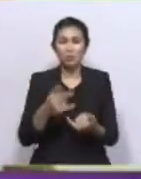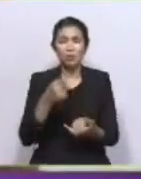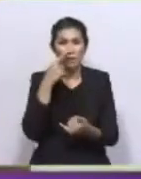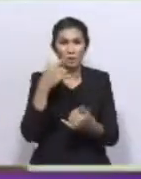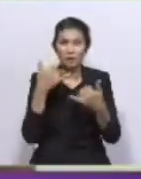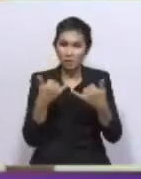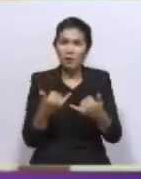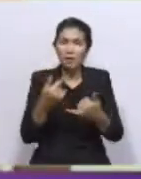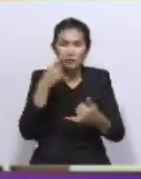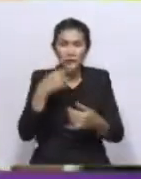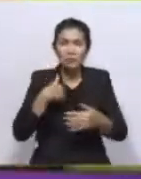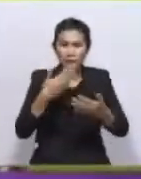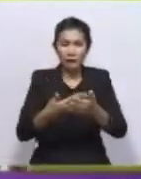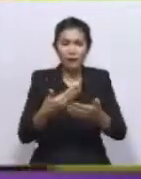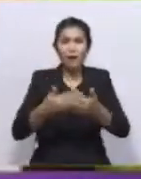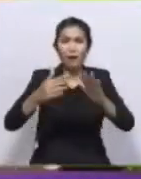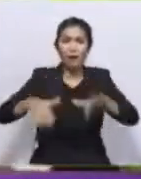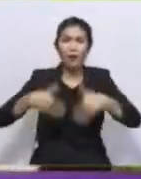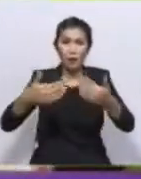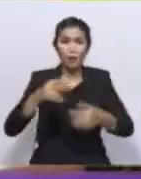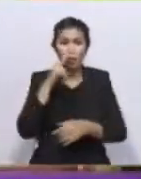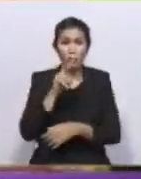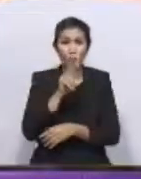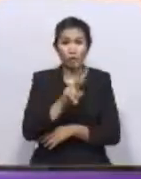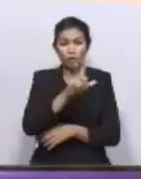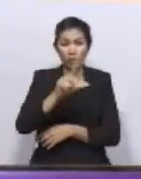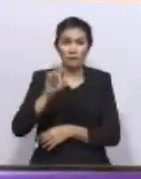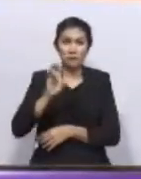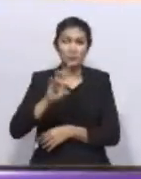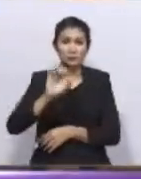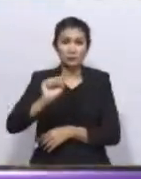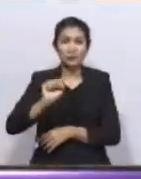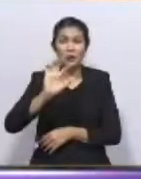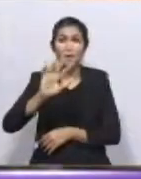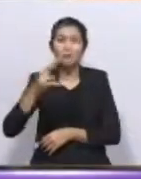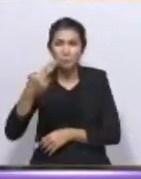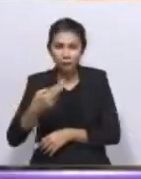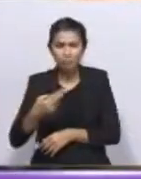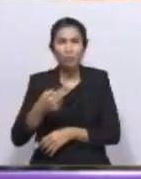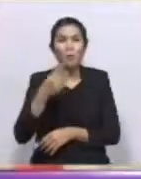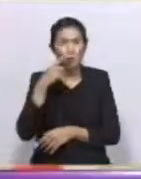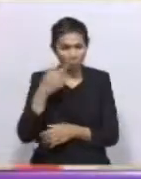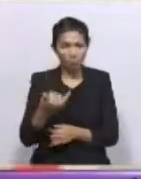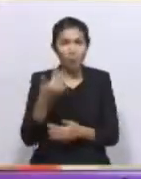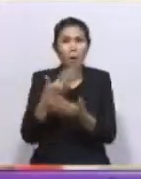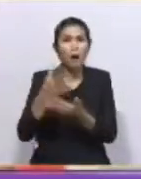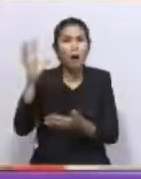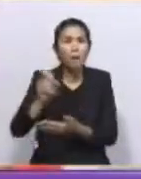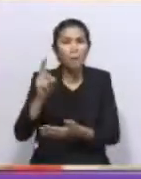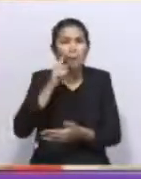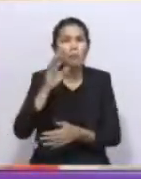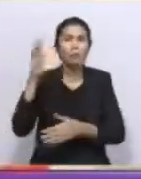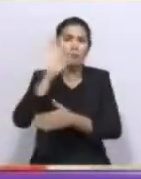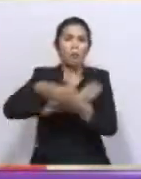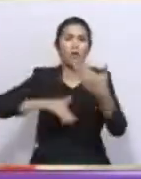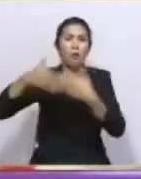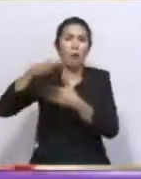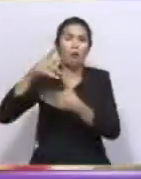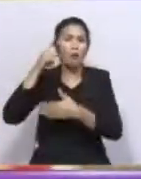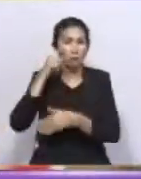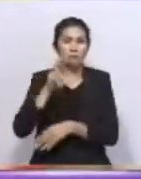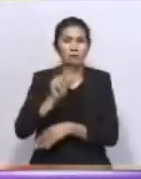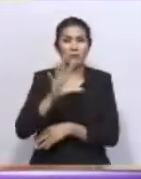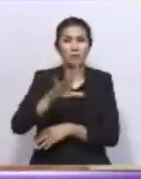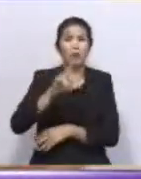ที่ยวยังคงคึกคักสร้างรายได้กว่า 2,754,000 ล้านบาทซึ่งเป็นเม็ดเงินจากชาวต่างชาติจำนวนถึง35ล้านค